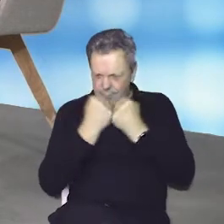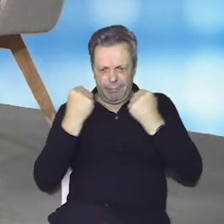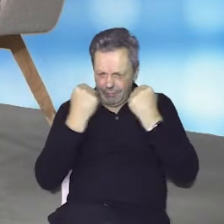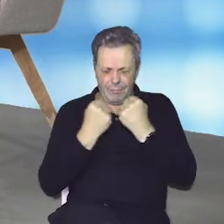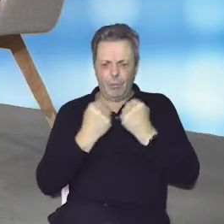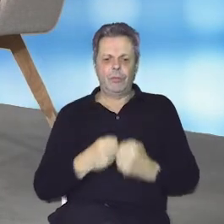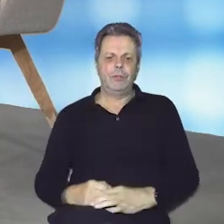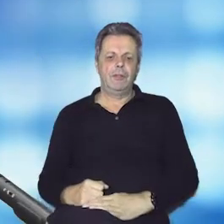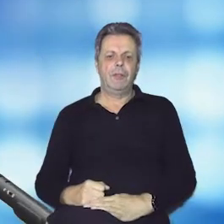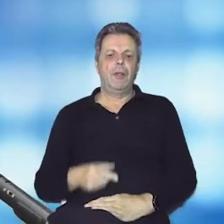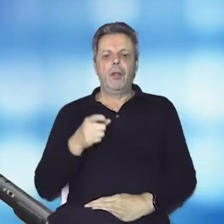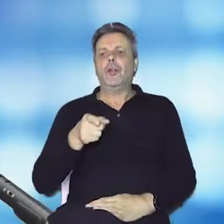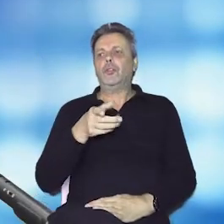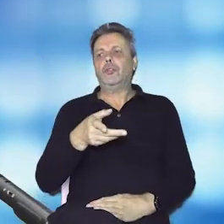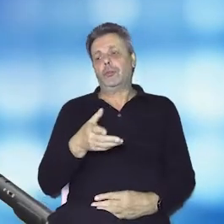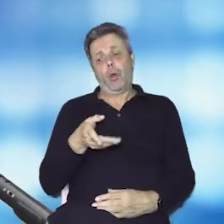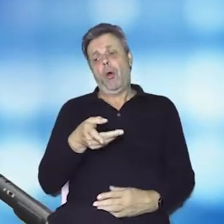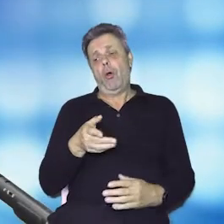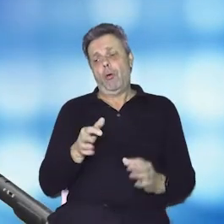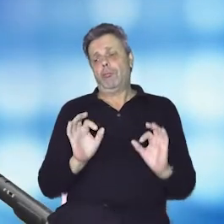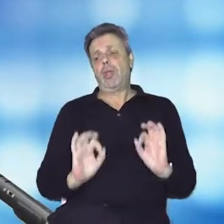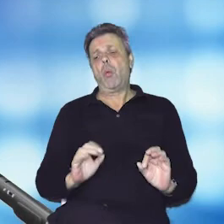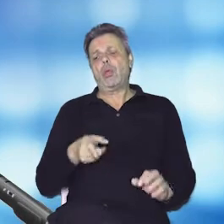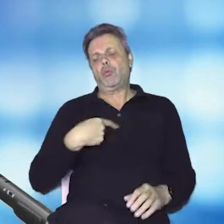učit. Pa to tako treba. A tako treba,